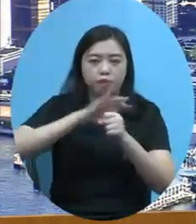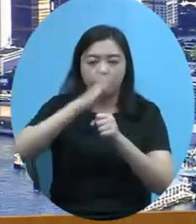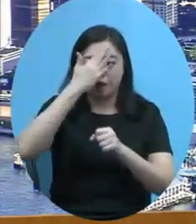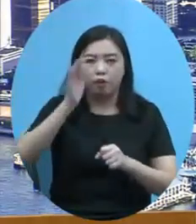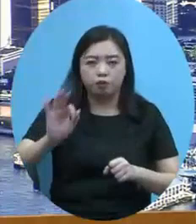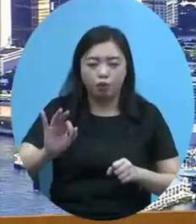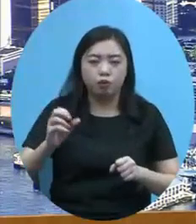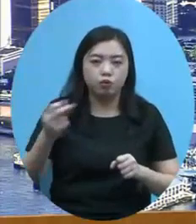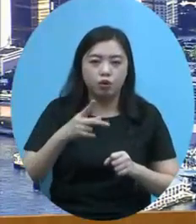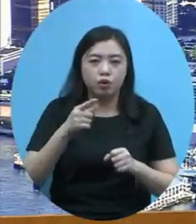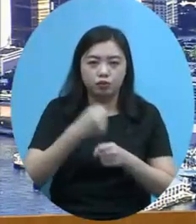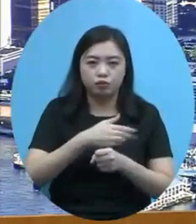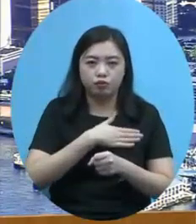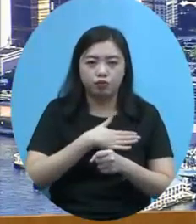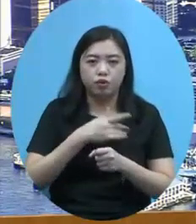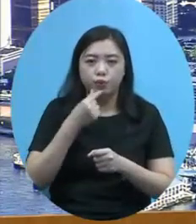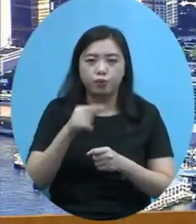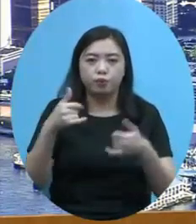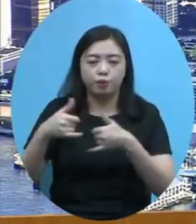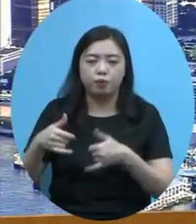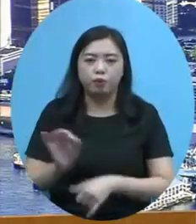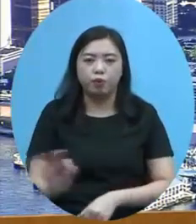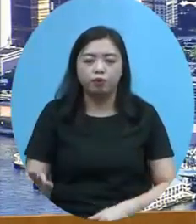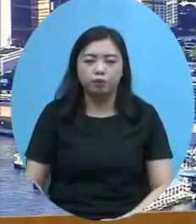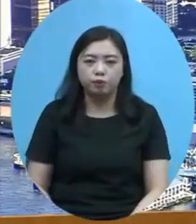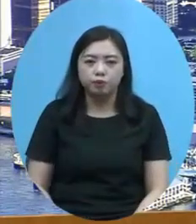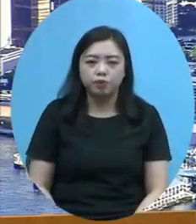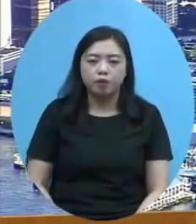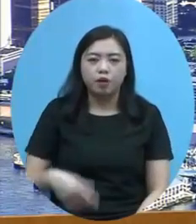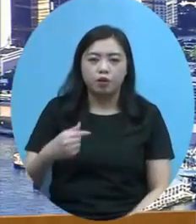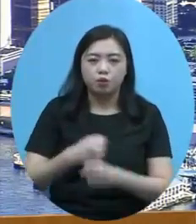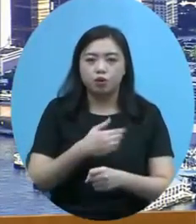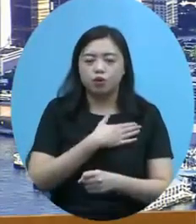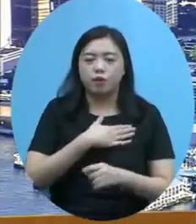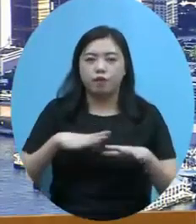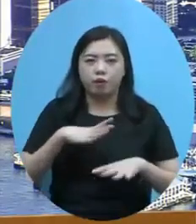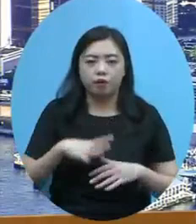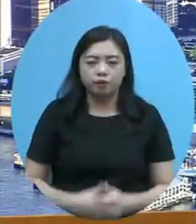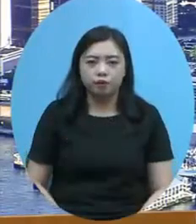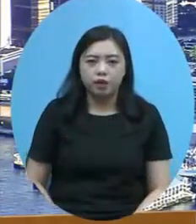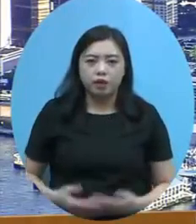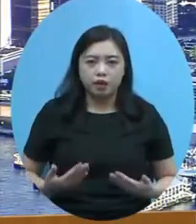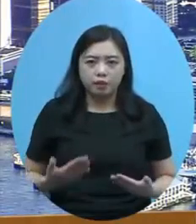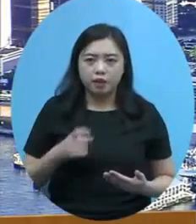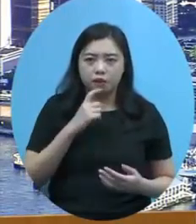的，亦都沒有任何職員或者病人列為緊密接觸者。另外，員工方面，今日